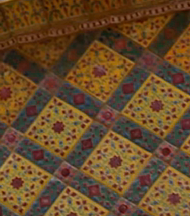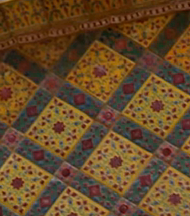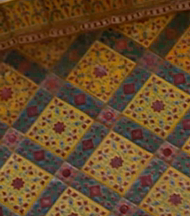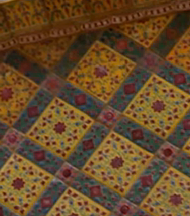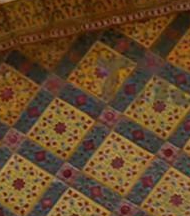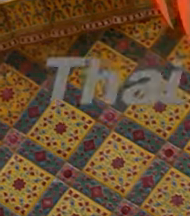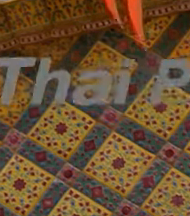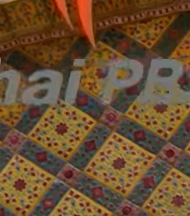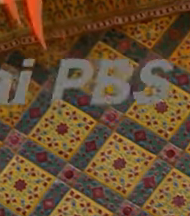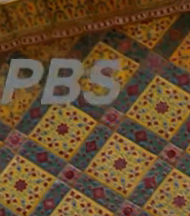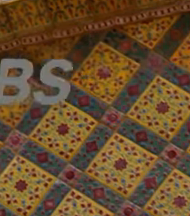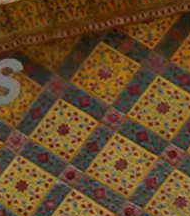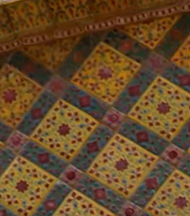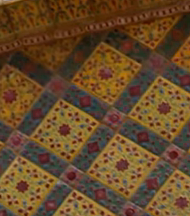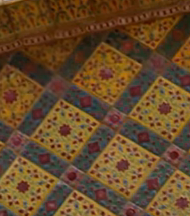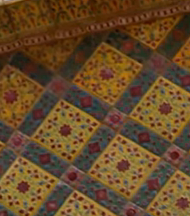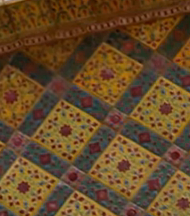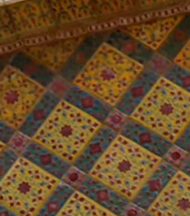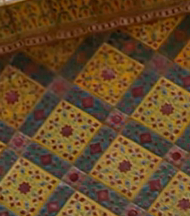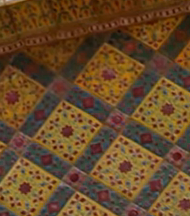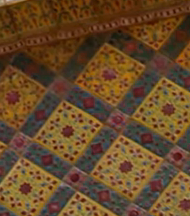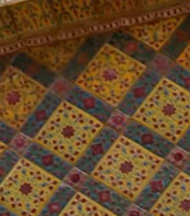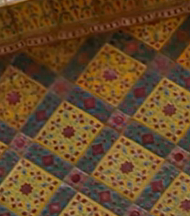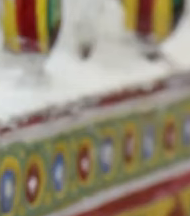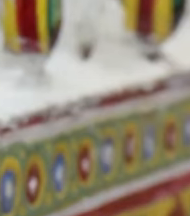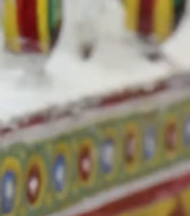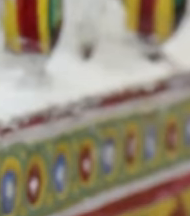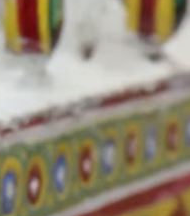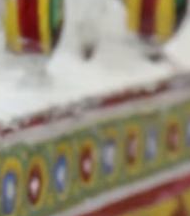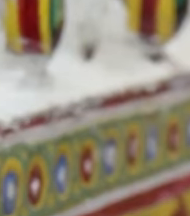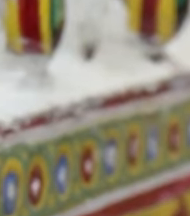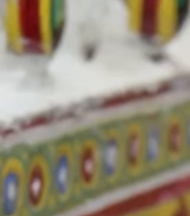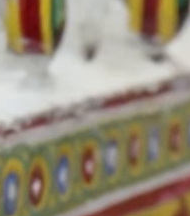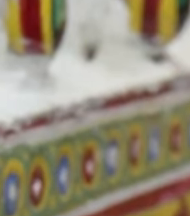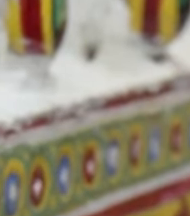ส